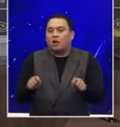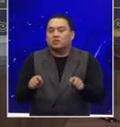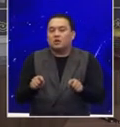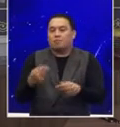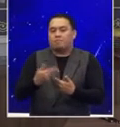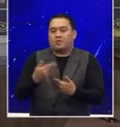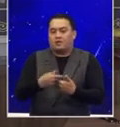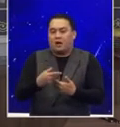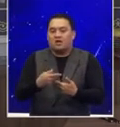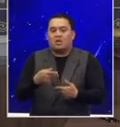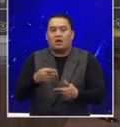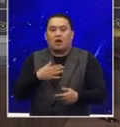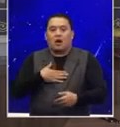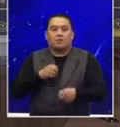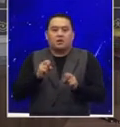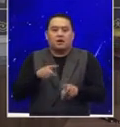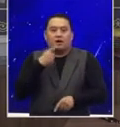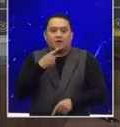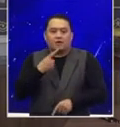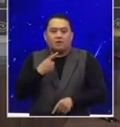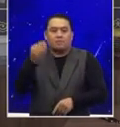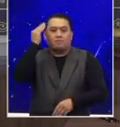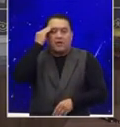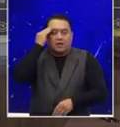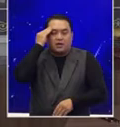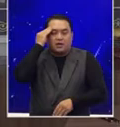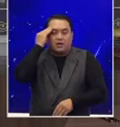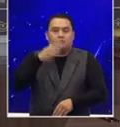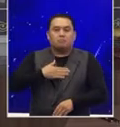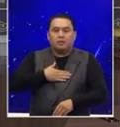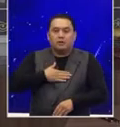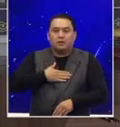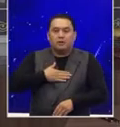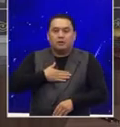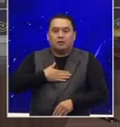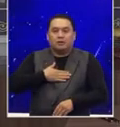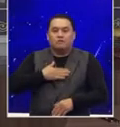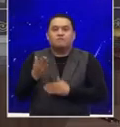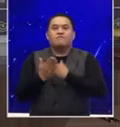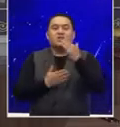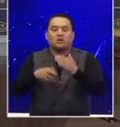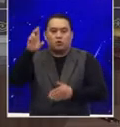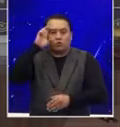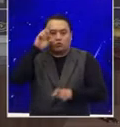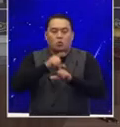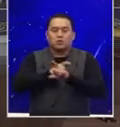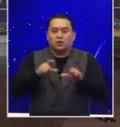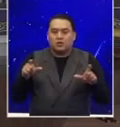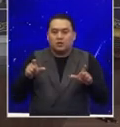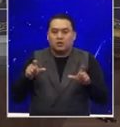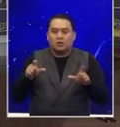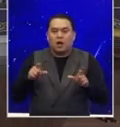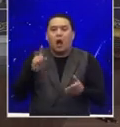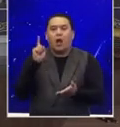барьеры, вот эти искусственные, как мы говорим, мы принимаем меры, как мы и на вышестоящие, скажем, госорганы, которые